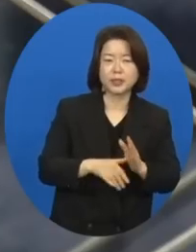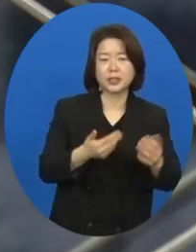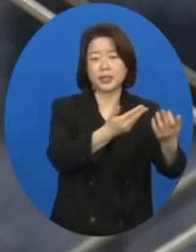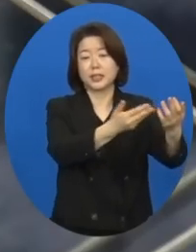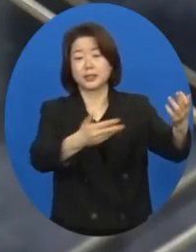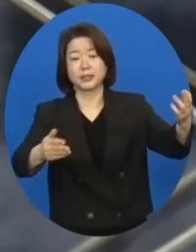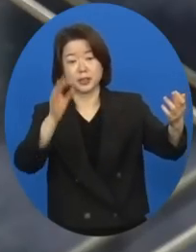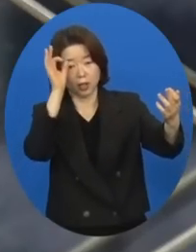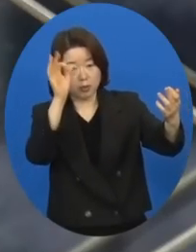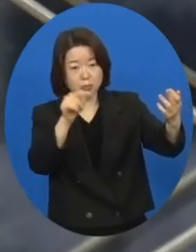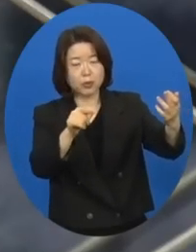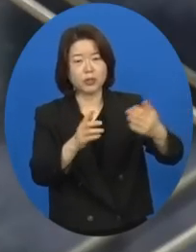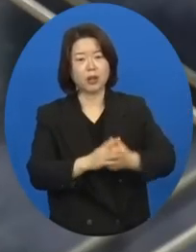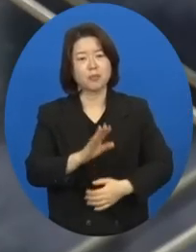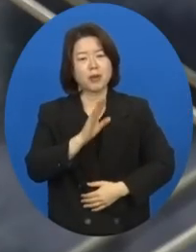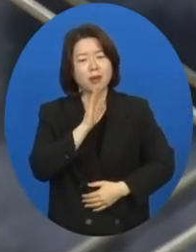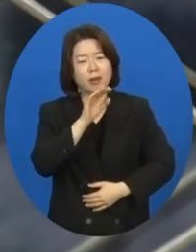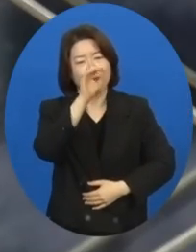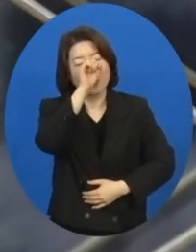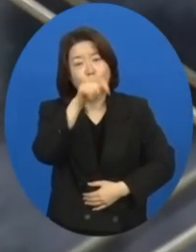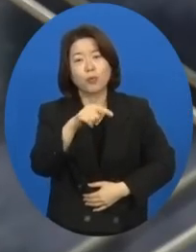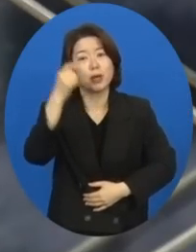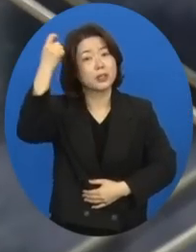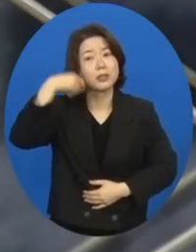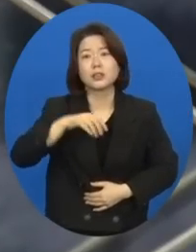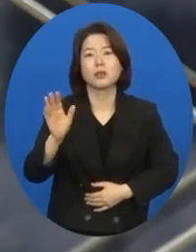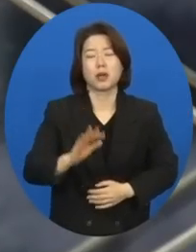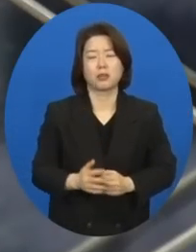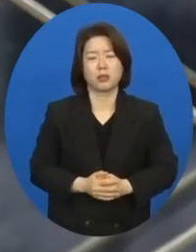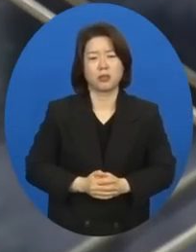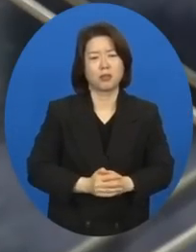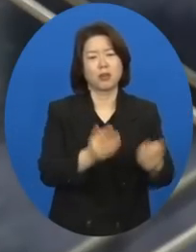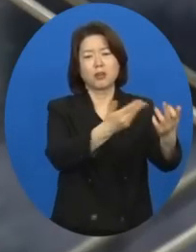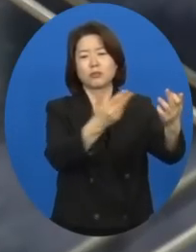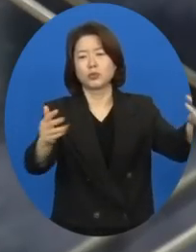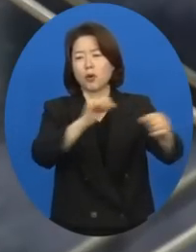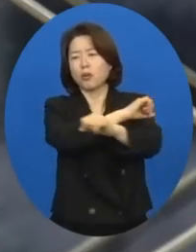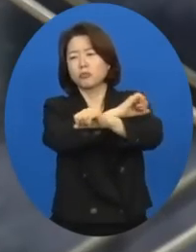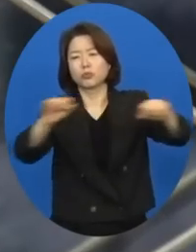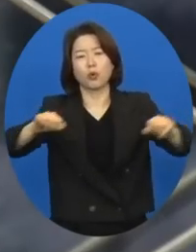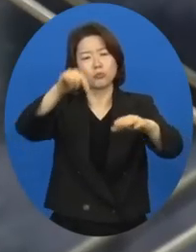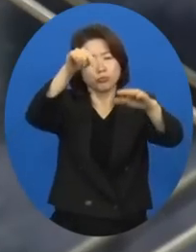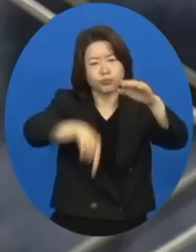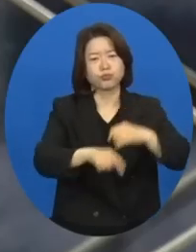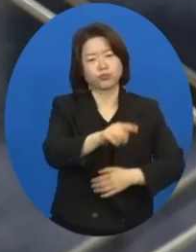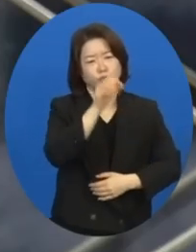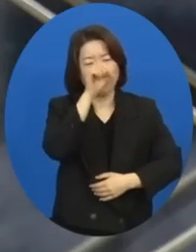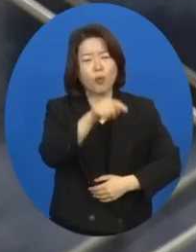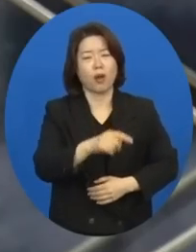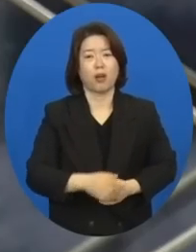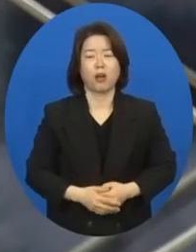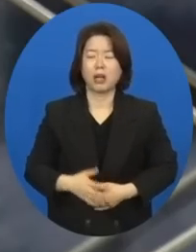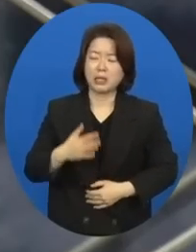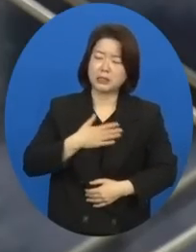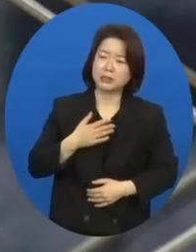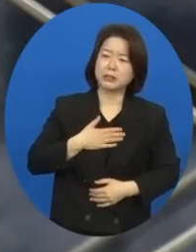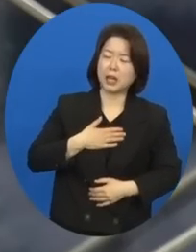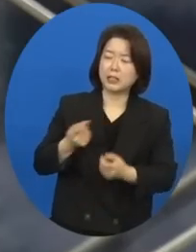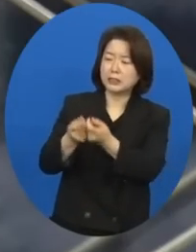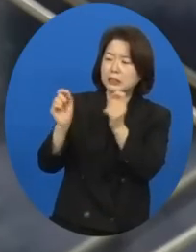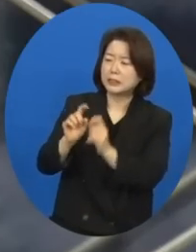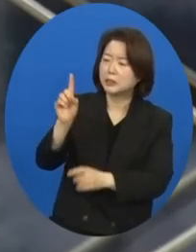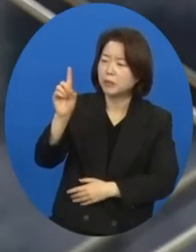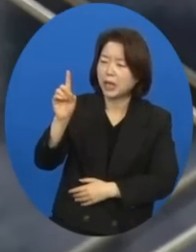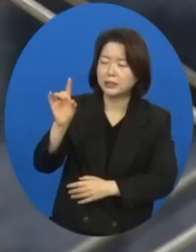바라보니 아름답다, 너무 좋다 이게 아니라 저 강은 저렇게 넓고 깊은데 나는 사람 팀원 하나